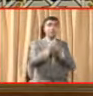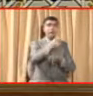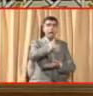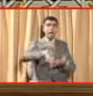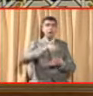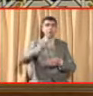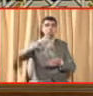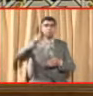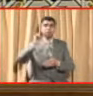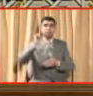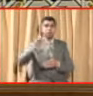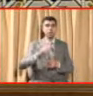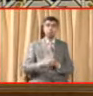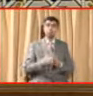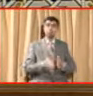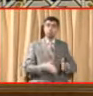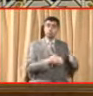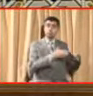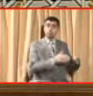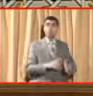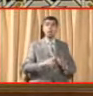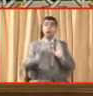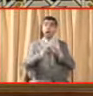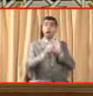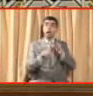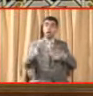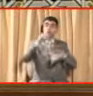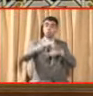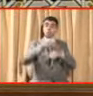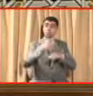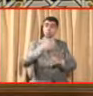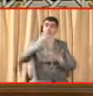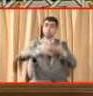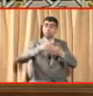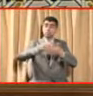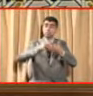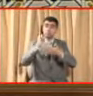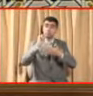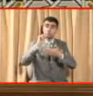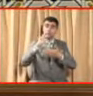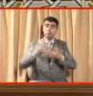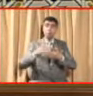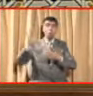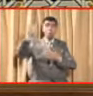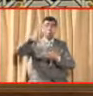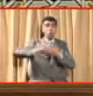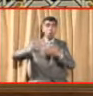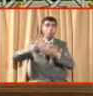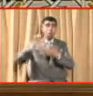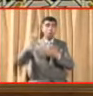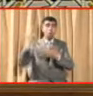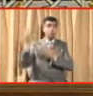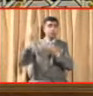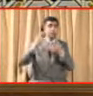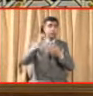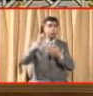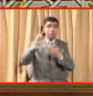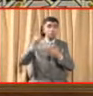رقم 132/13 يوافق بموجبها البروتوكول الإضافي للاتفاقية الأوروبية حول حماية الأشخاص